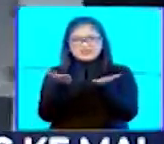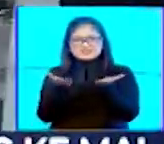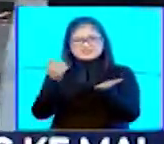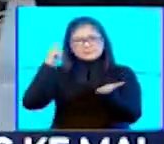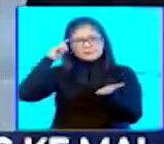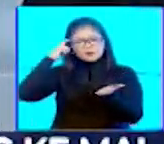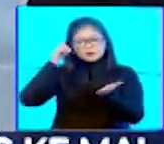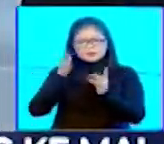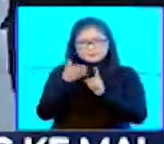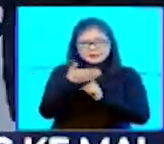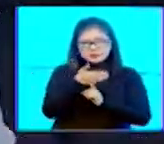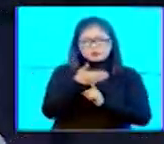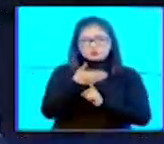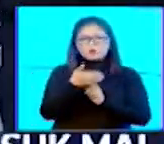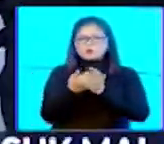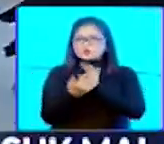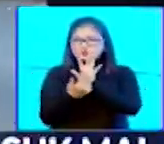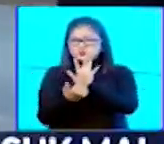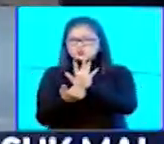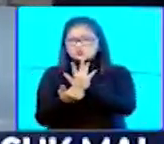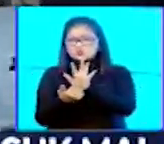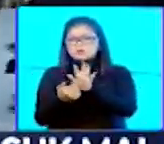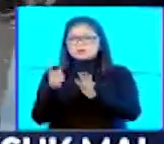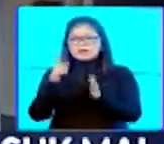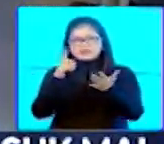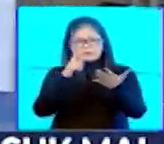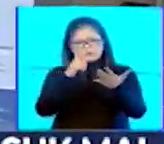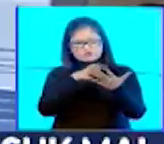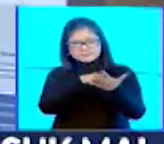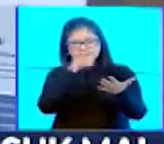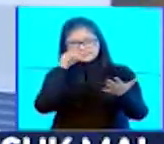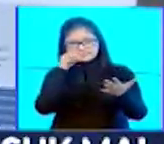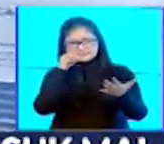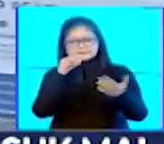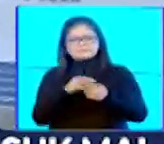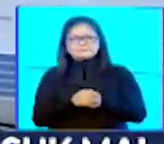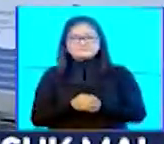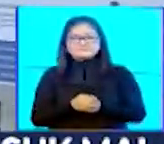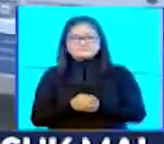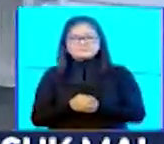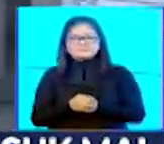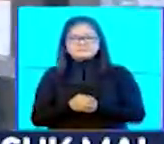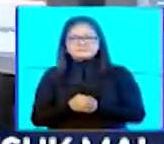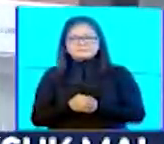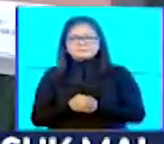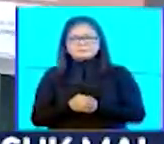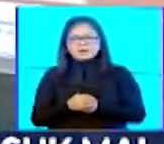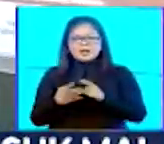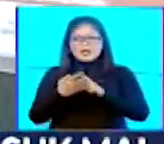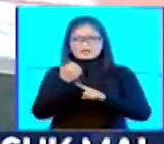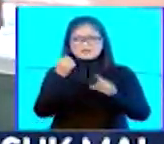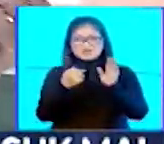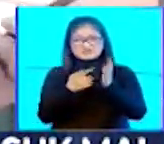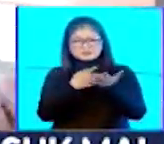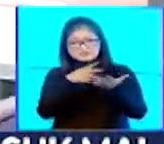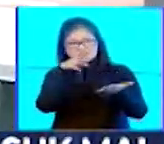Peduli Lindungi, dan nantinya pengunjung akan melakukan scan barcode di tempat yang sudah disediakan. Dari hasil scan barcode ini ada 3 warna yang